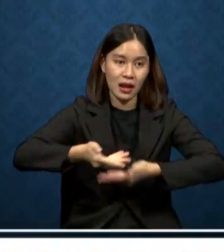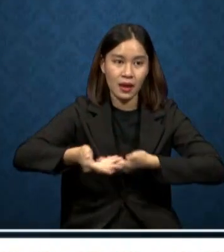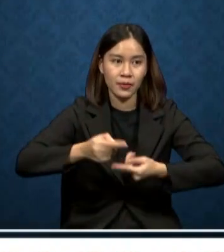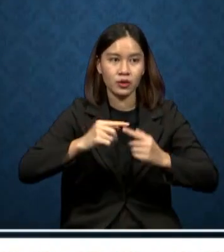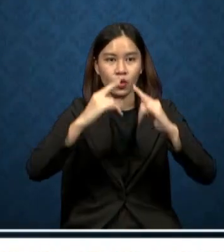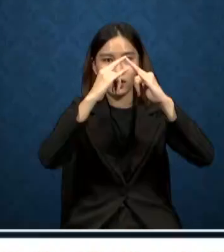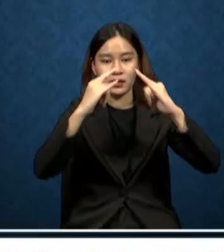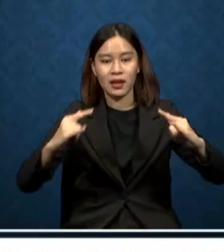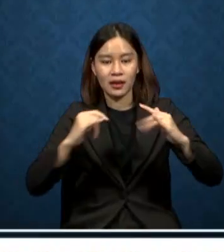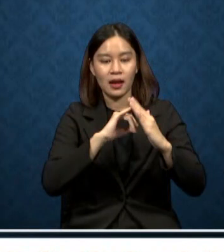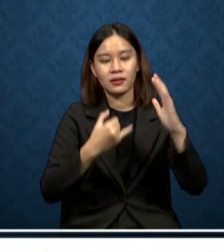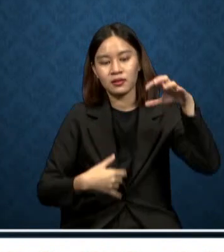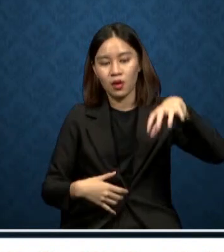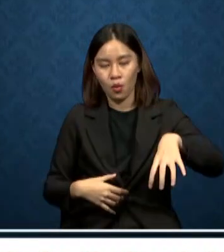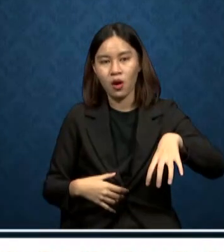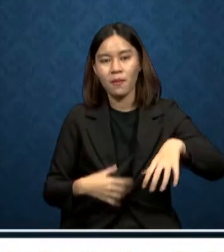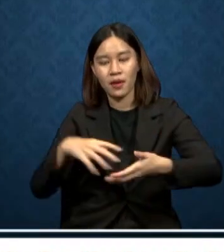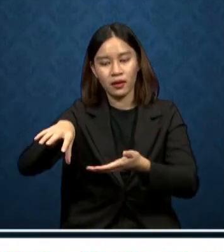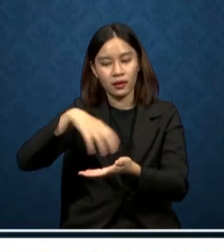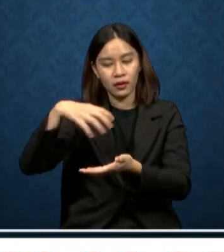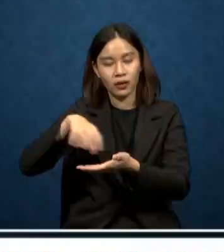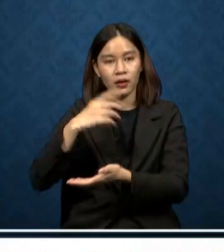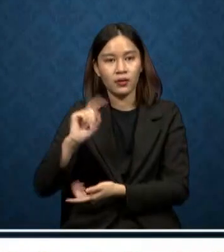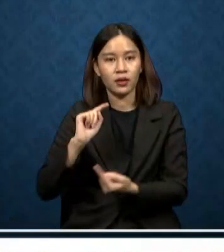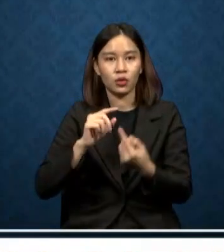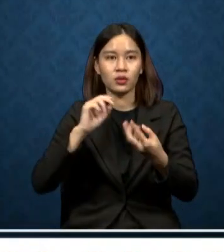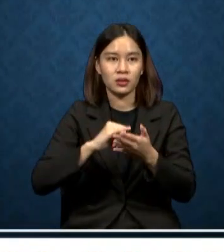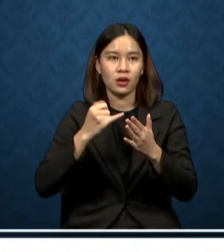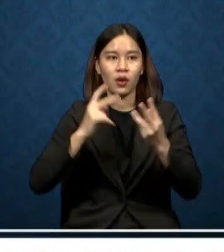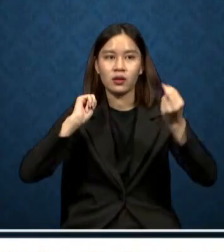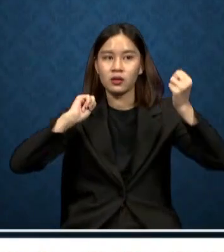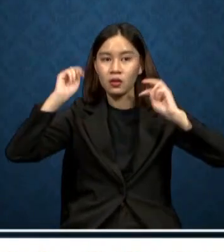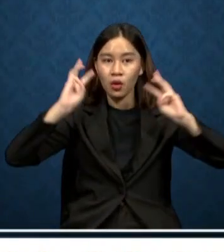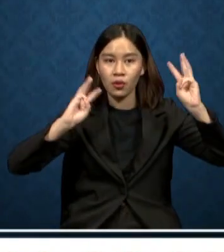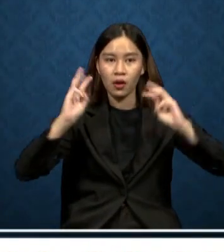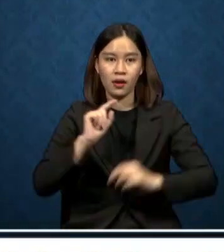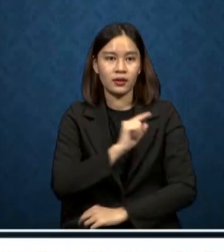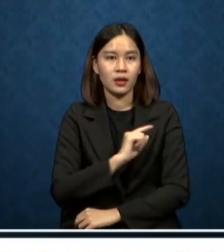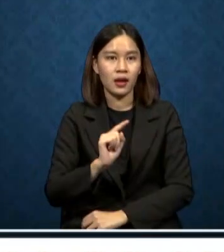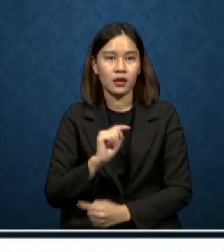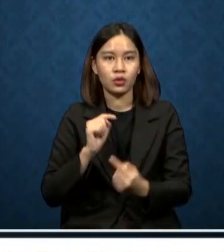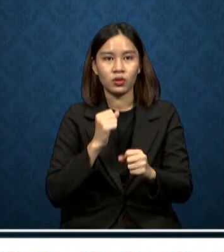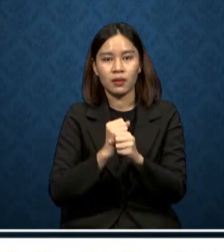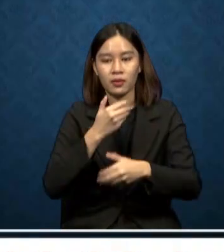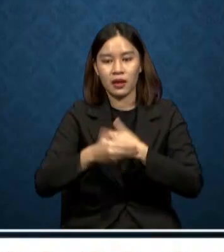สรรากรมจหวด innovator talkาท็นเร quad